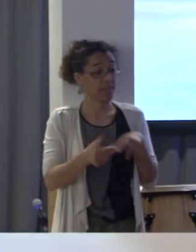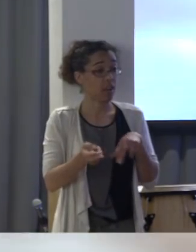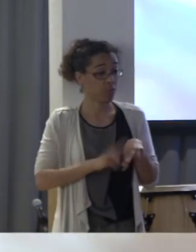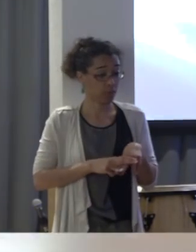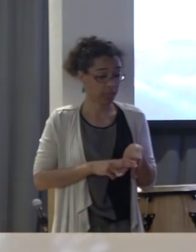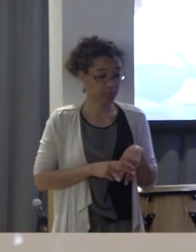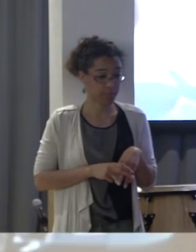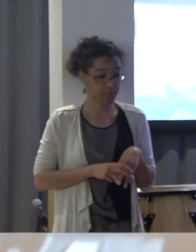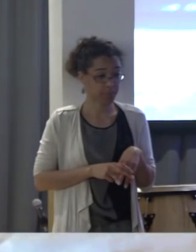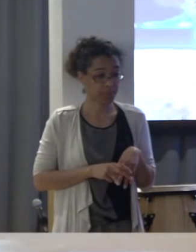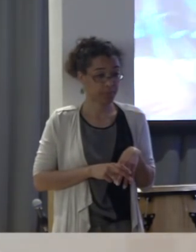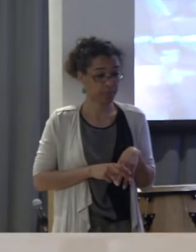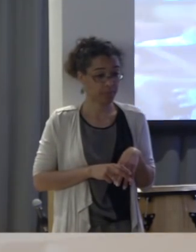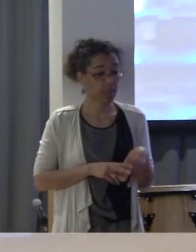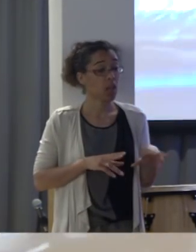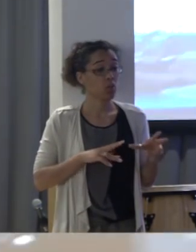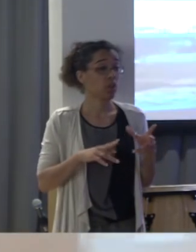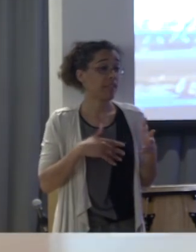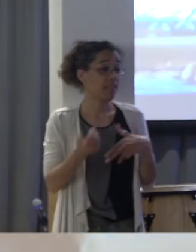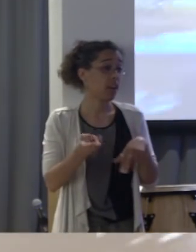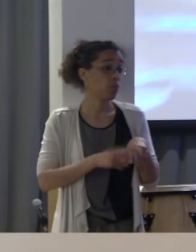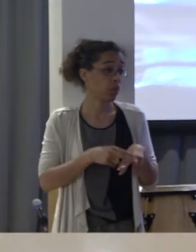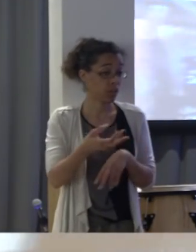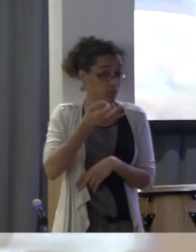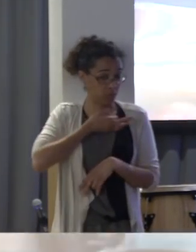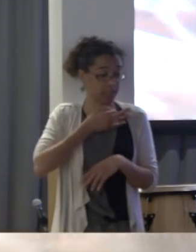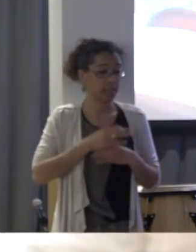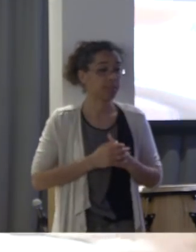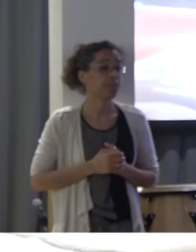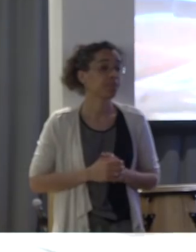jours-là. En sortant, on dit qu'il va mourir.